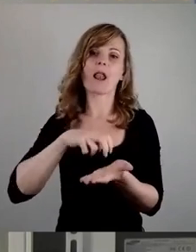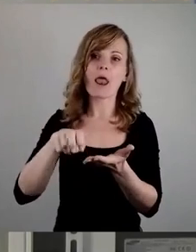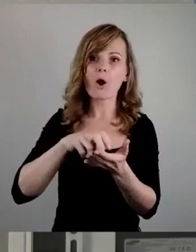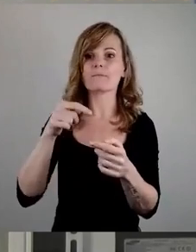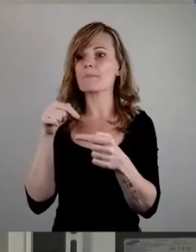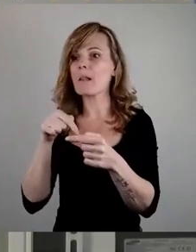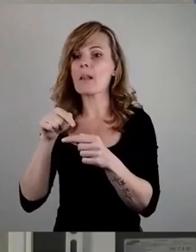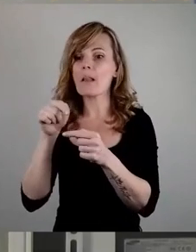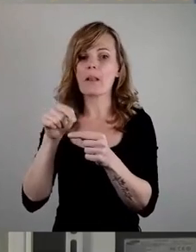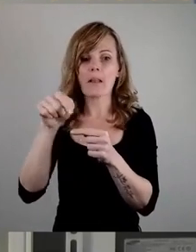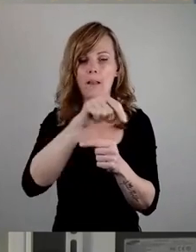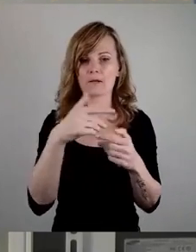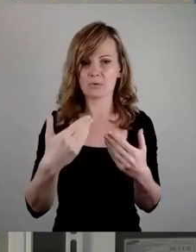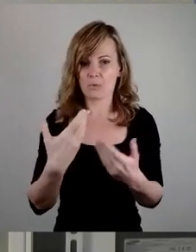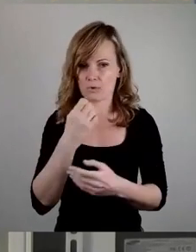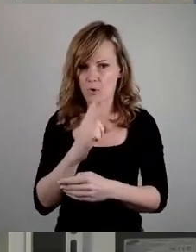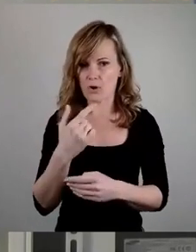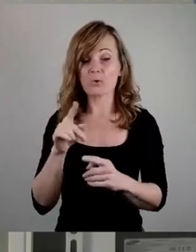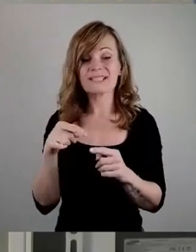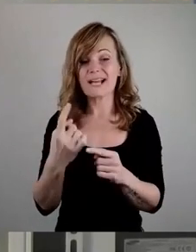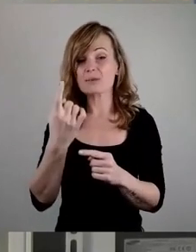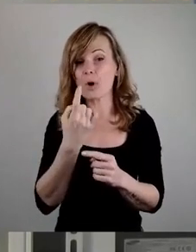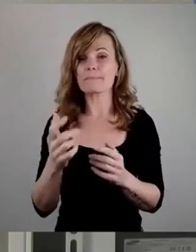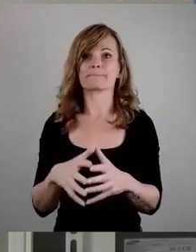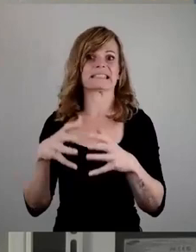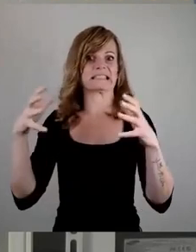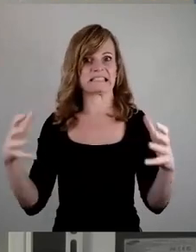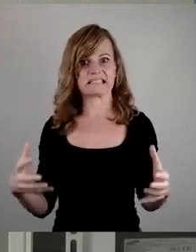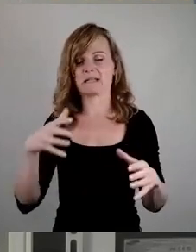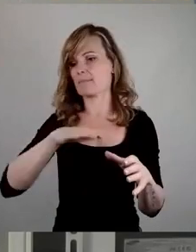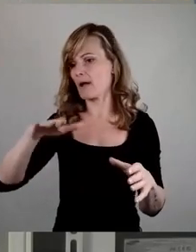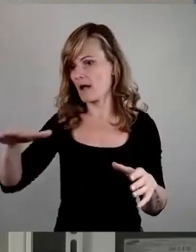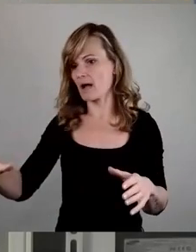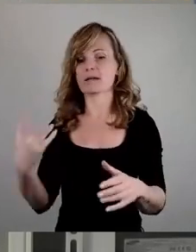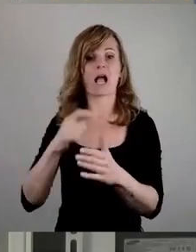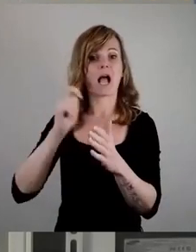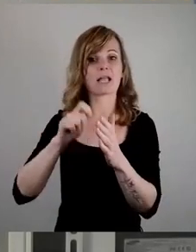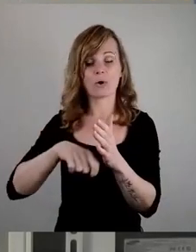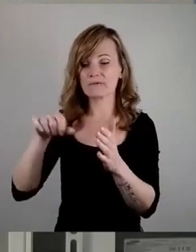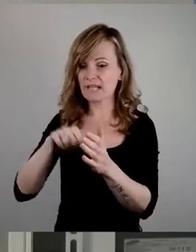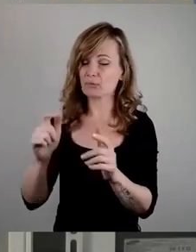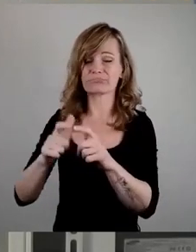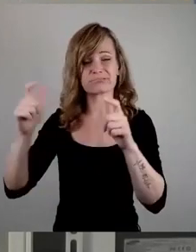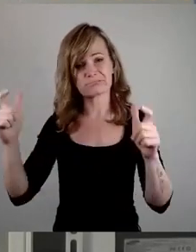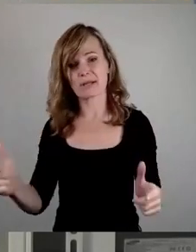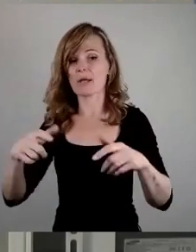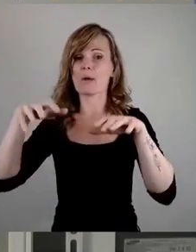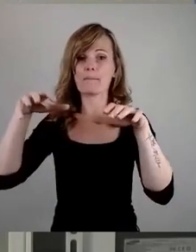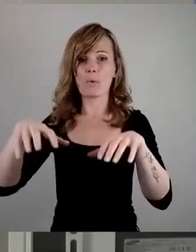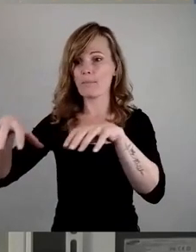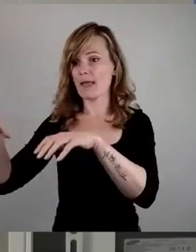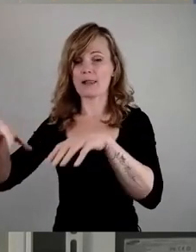immer wieder. Und dann kommt etwas mit einem riesigen Parkplatz, einem riesigen Einkaufszentrum und dann noch ein Möbelmarkt daneben. Das heißt